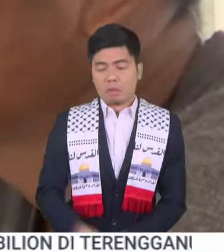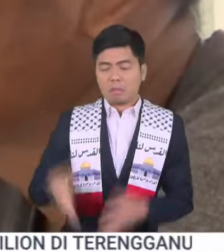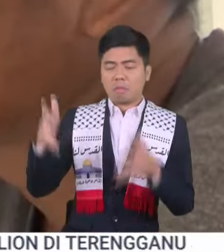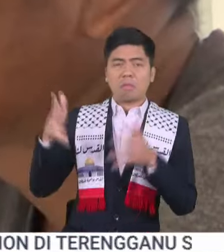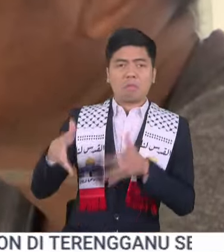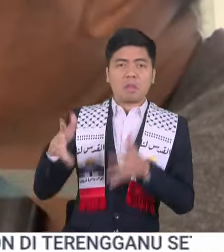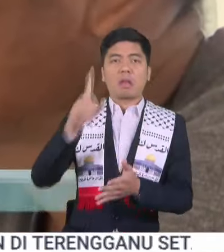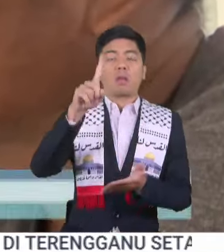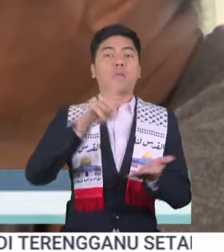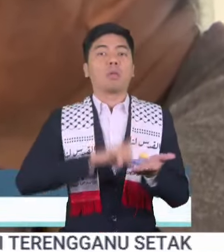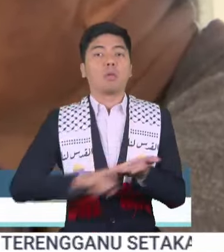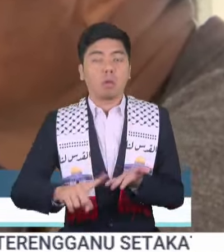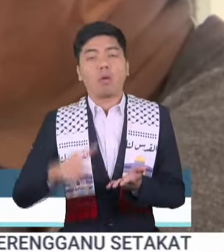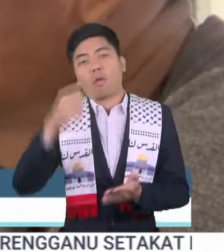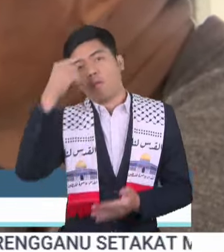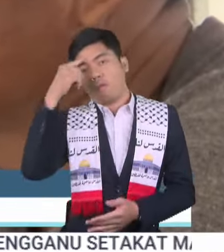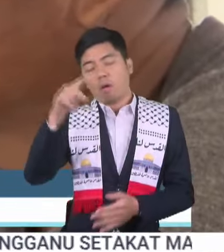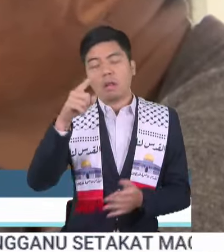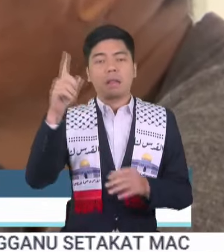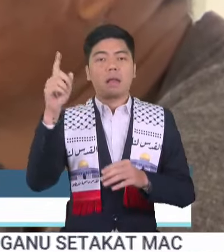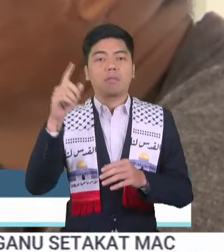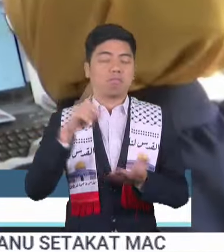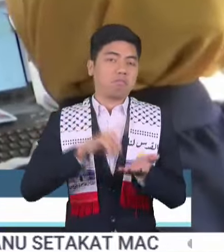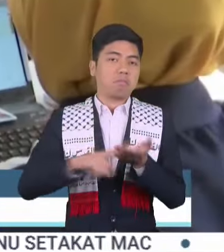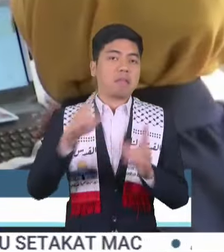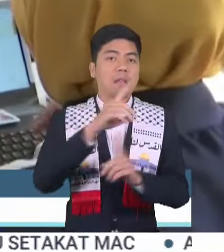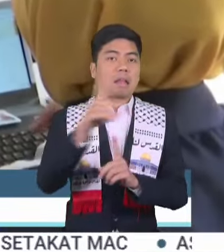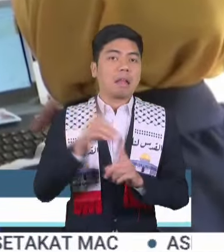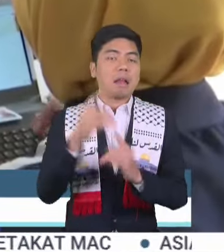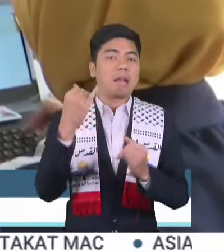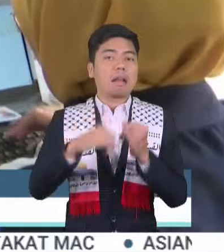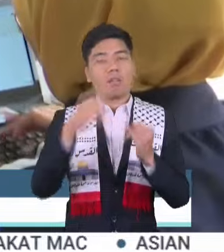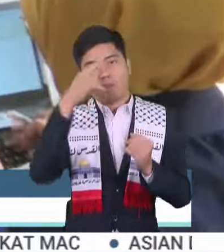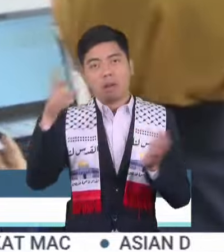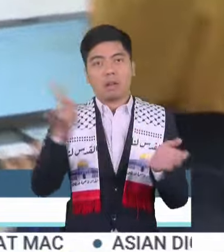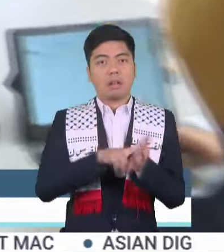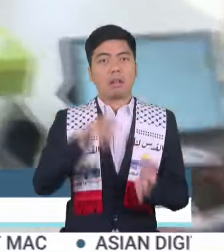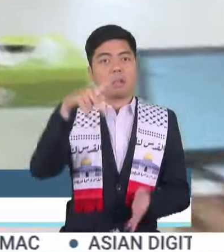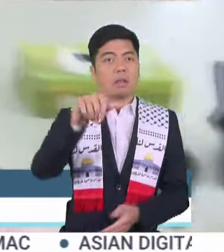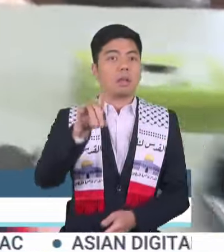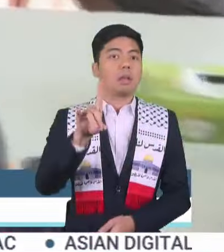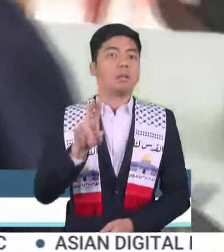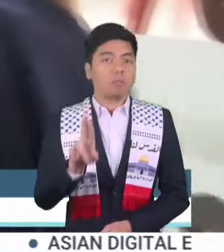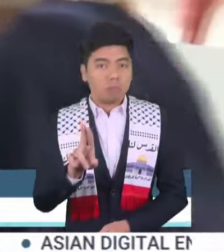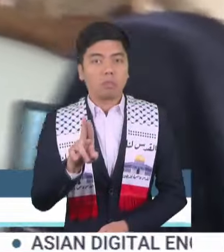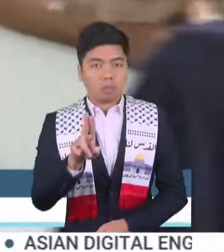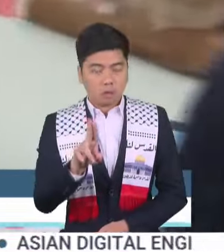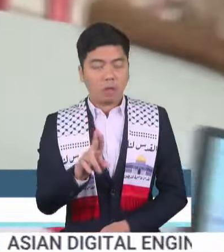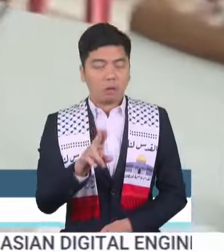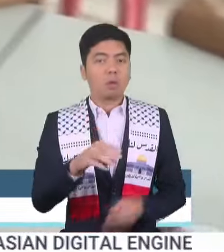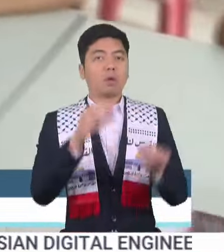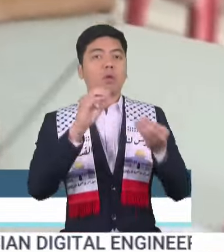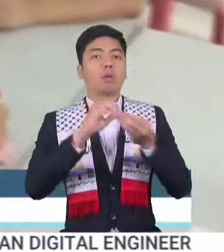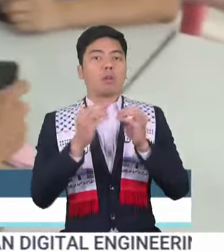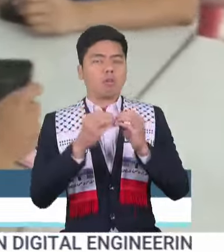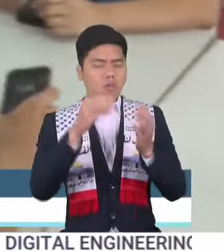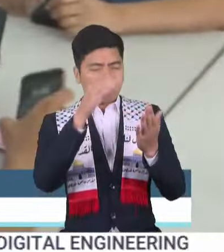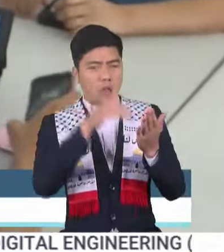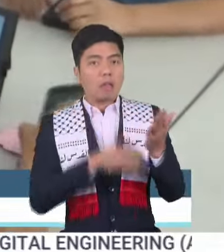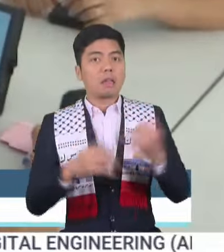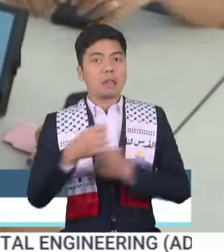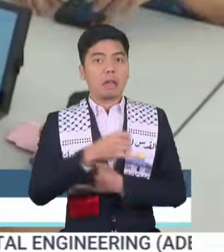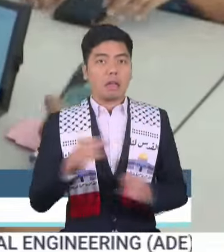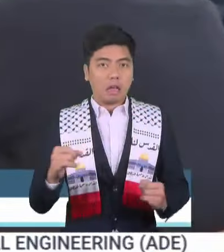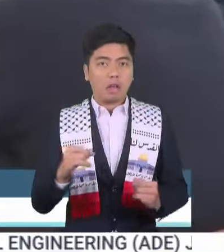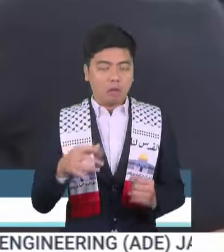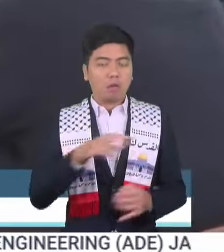Berbaki seminggu lagi, tarikh akhir pendaftaran padu. Jabatan Perangkaan Malaysia DOSM optimis peningkatan ketara pendaftaran saat akhir